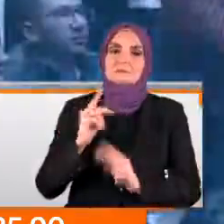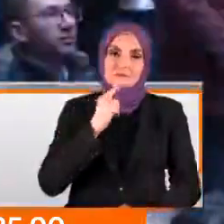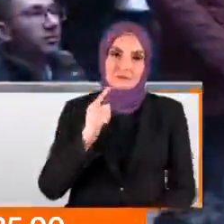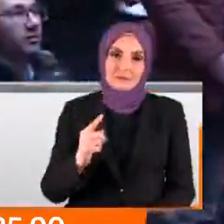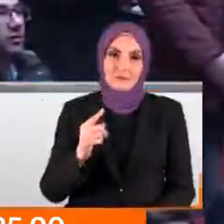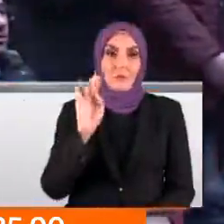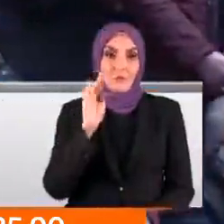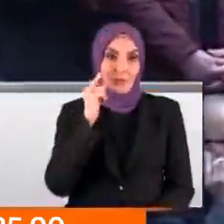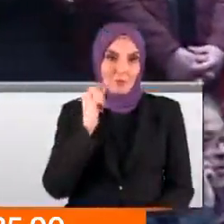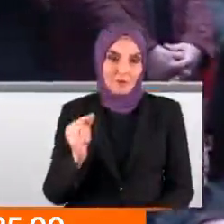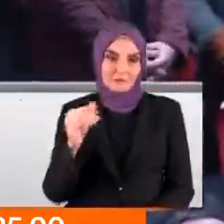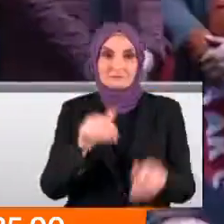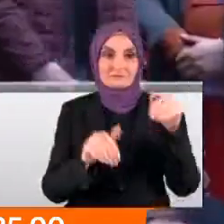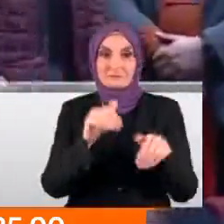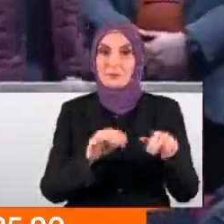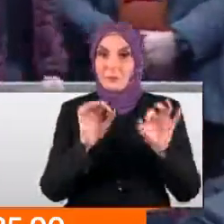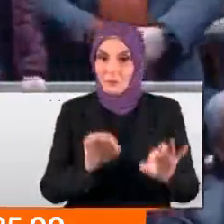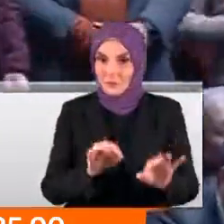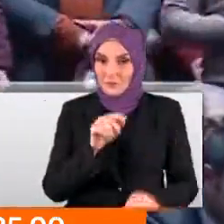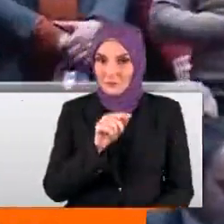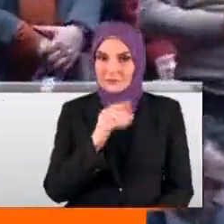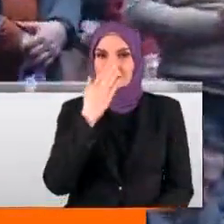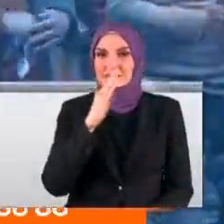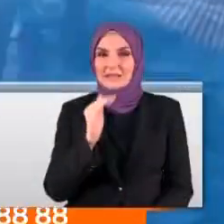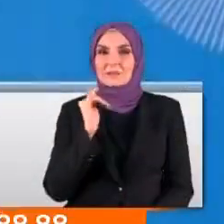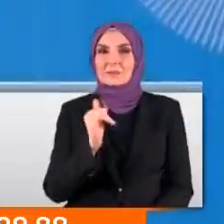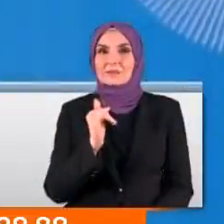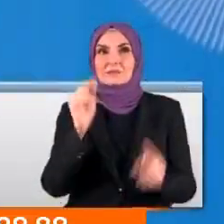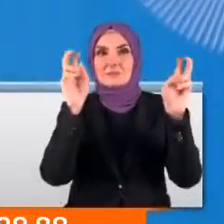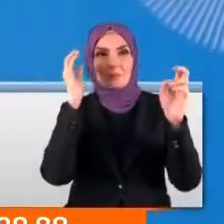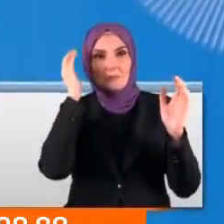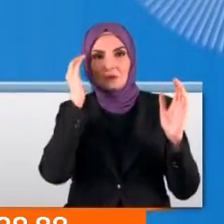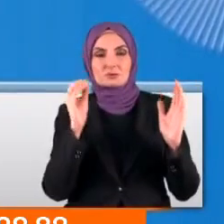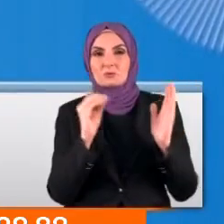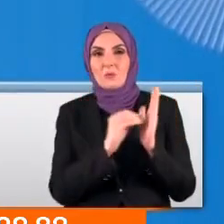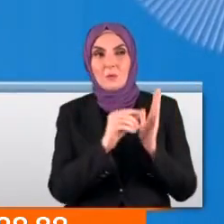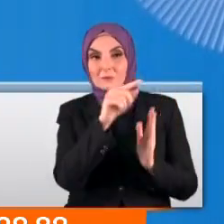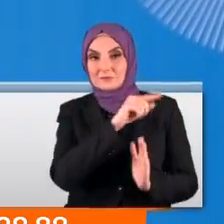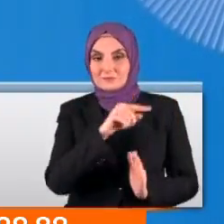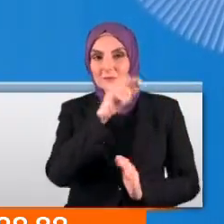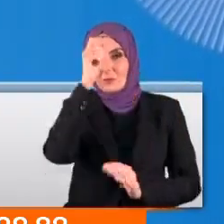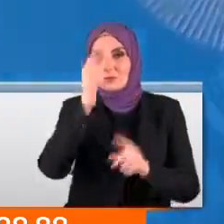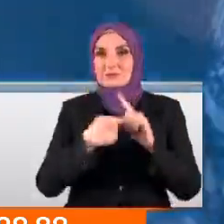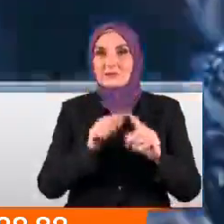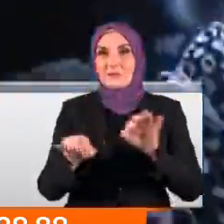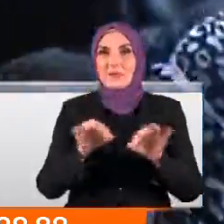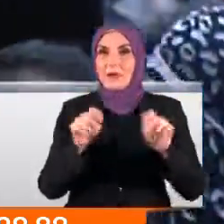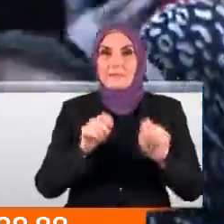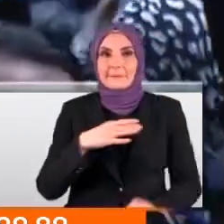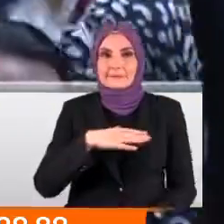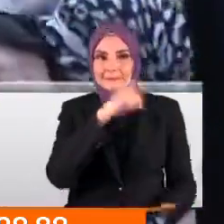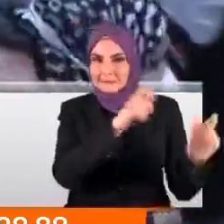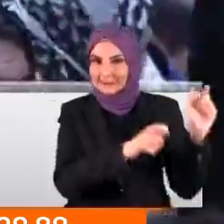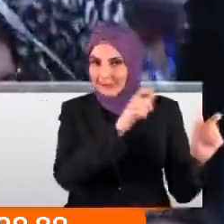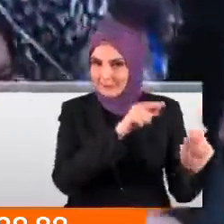gittiğimizde sadece kirli manşetleriyle Türk siyasetini dizayn etmek isteyenlere değil,